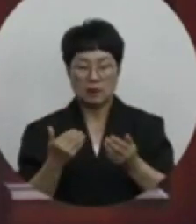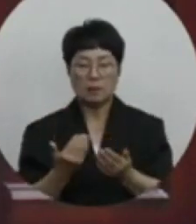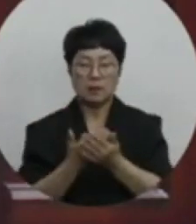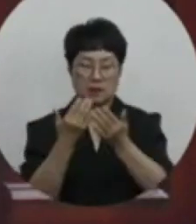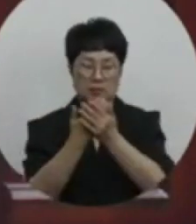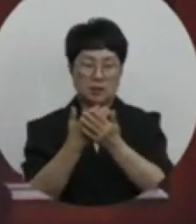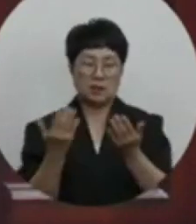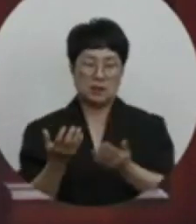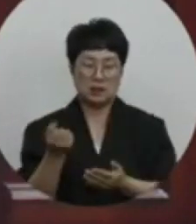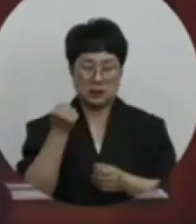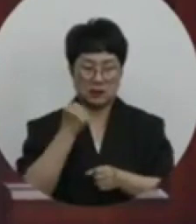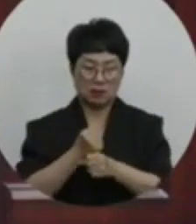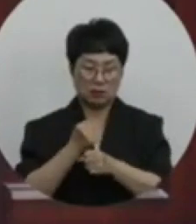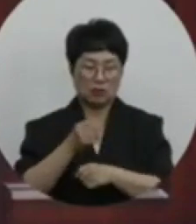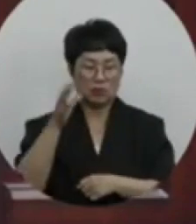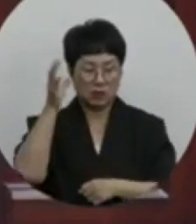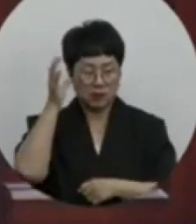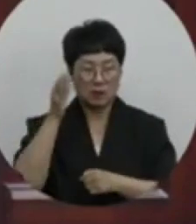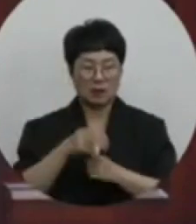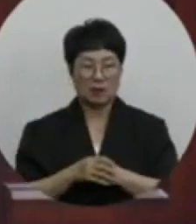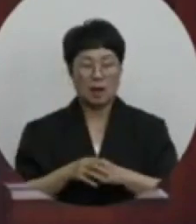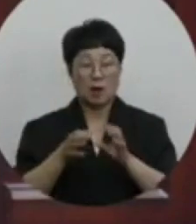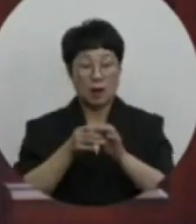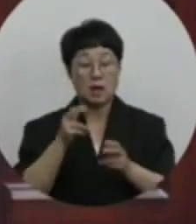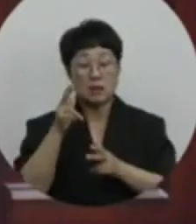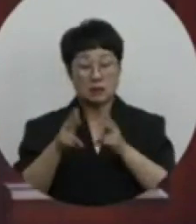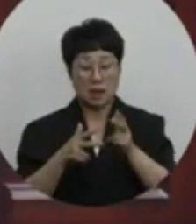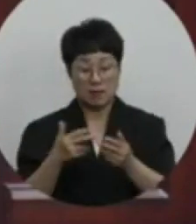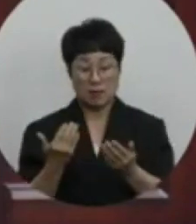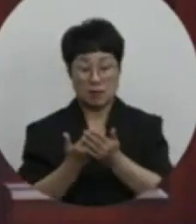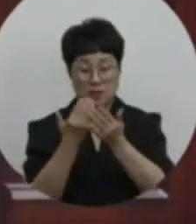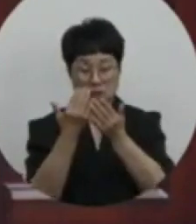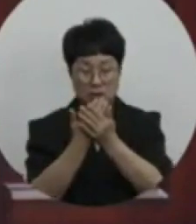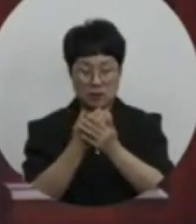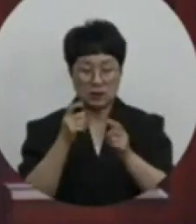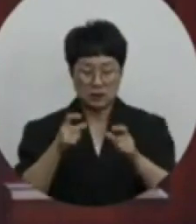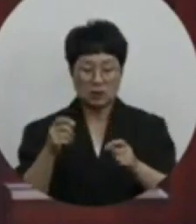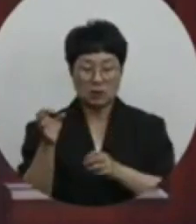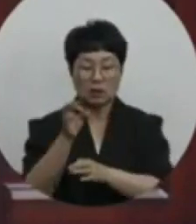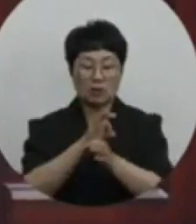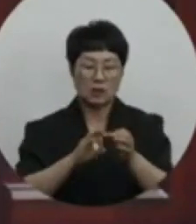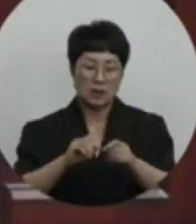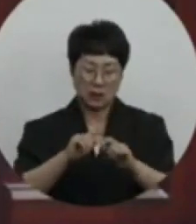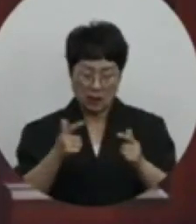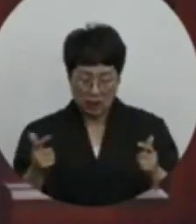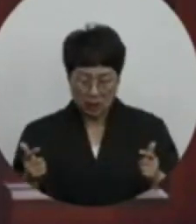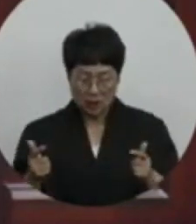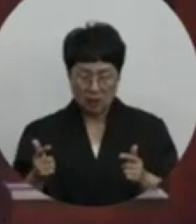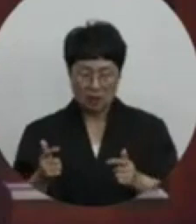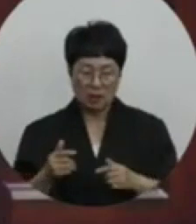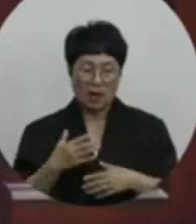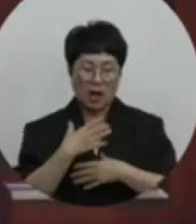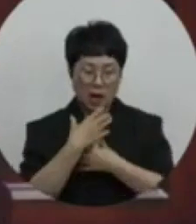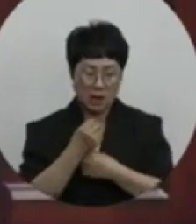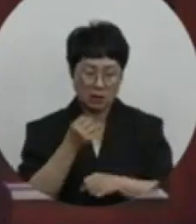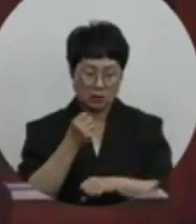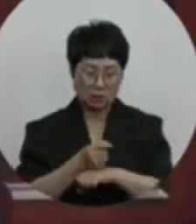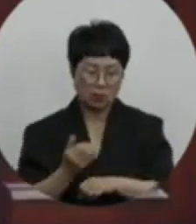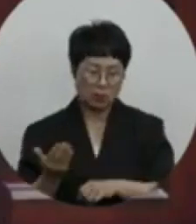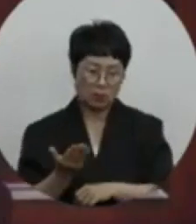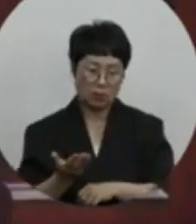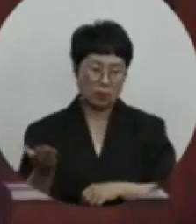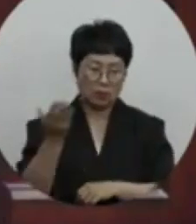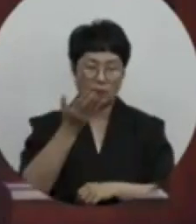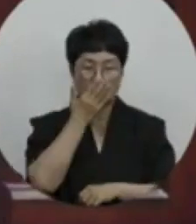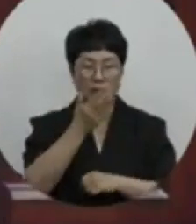것으로 기대됩니다. 관련 산업의 활성화는 지역 경제의 다양화와 안정성을 높일